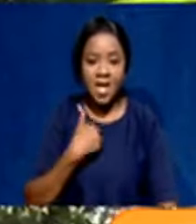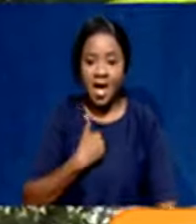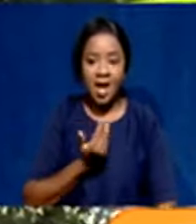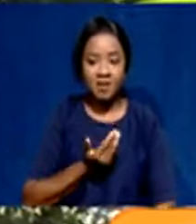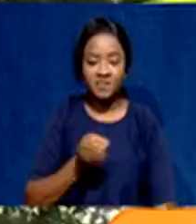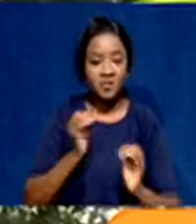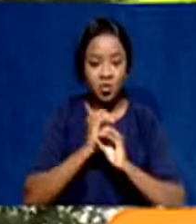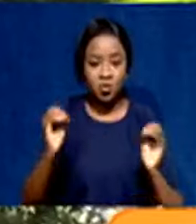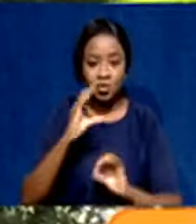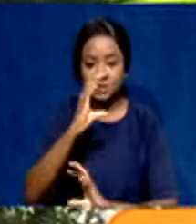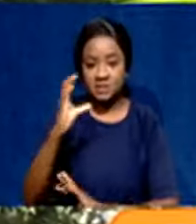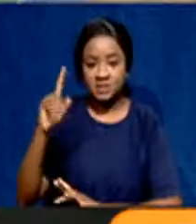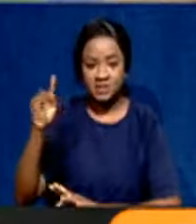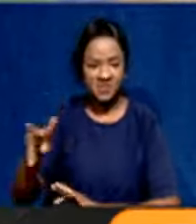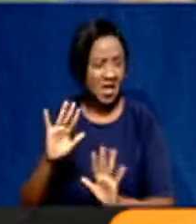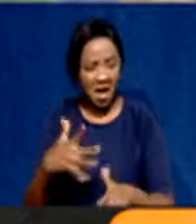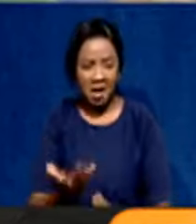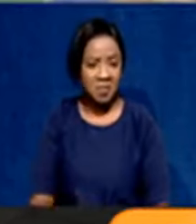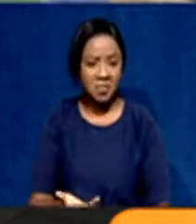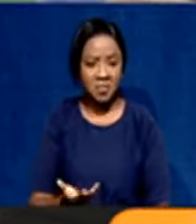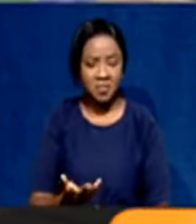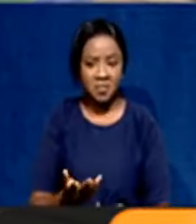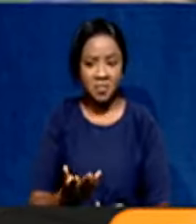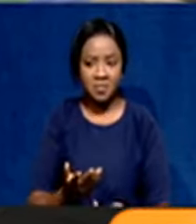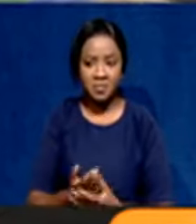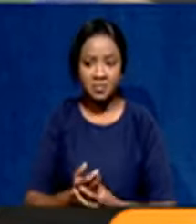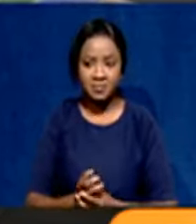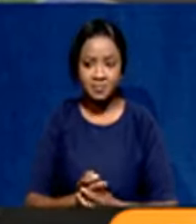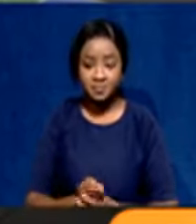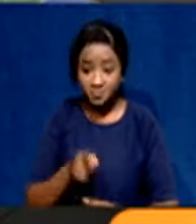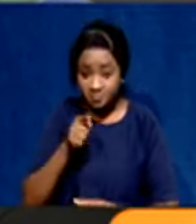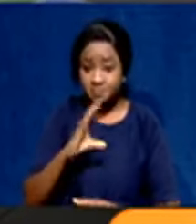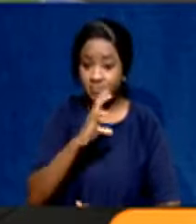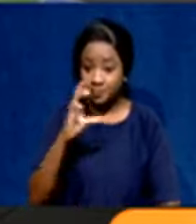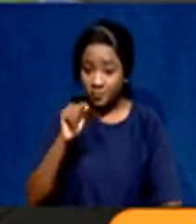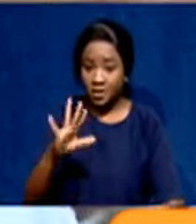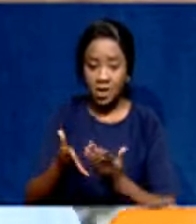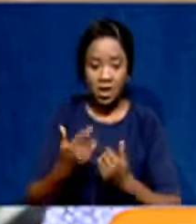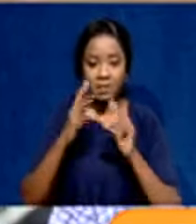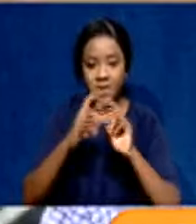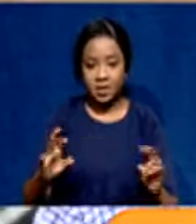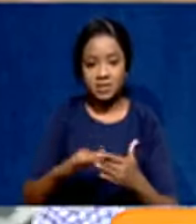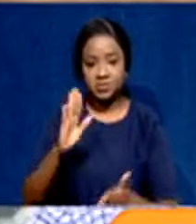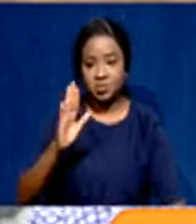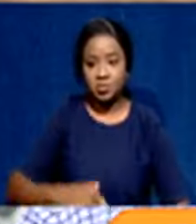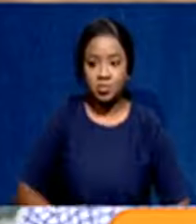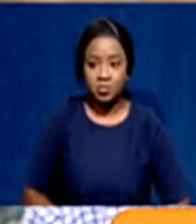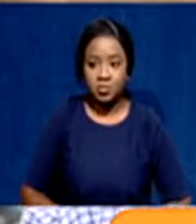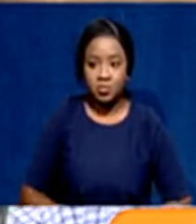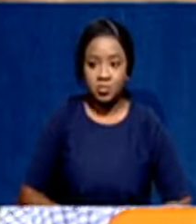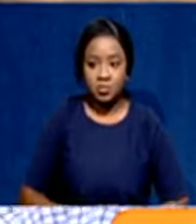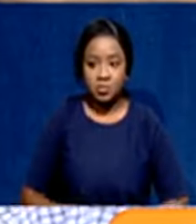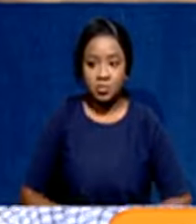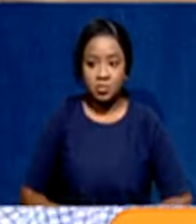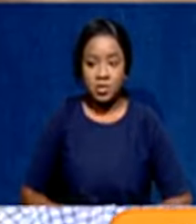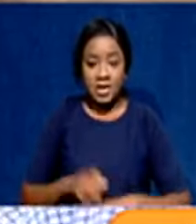amb hakun kamera cctv ambo zes katika ungu katika administration tulula kama hi